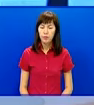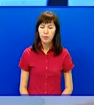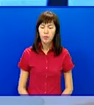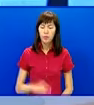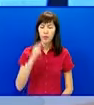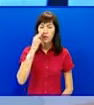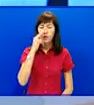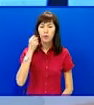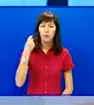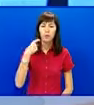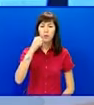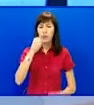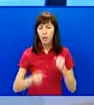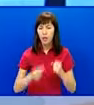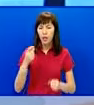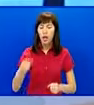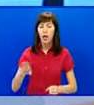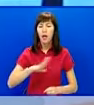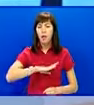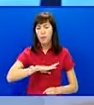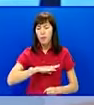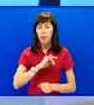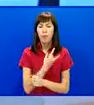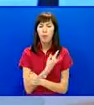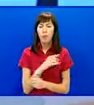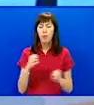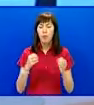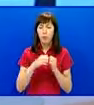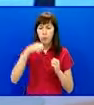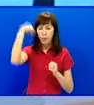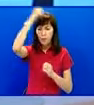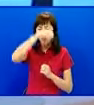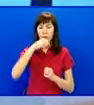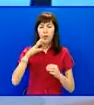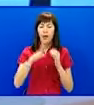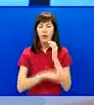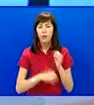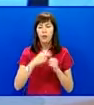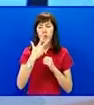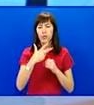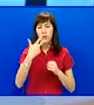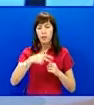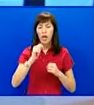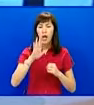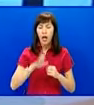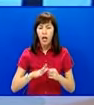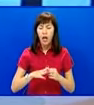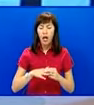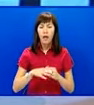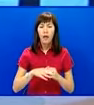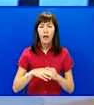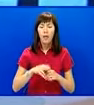В Шымкенте пьяный водитель насмерть сбил 10-летнюю девочку. Вечером 30 августа 2017 года в